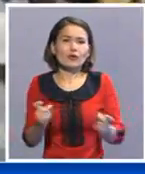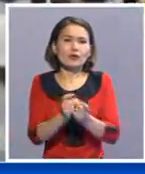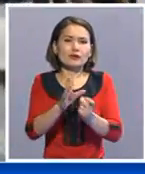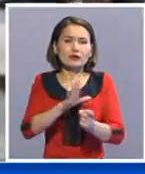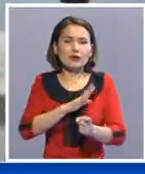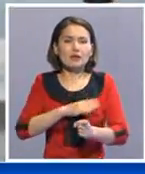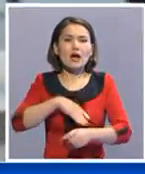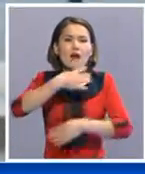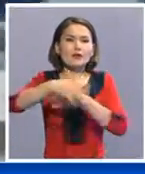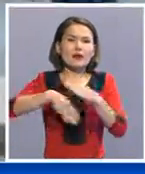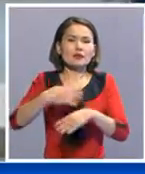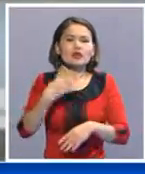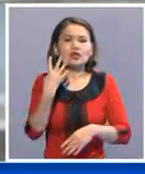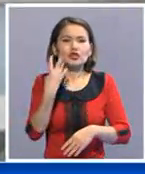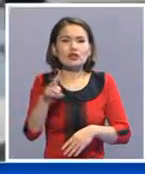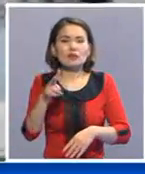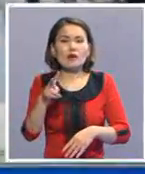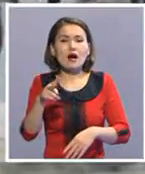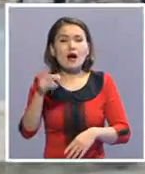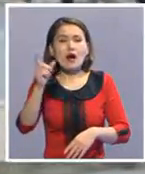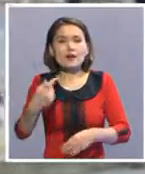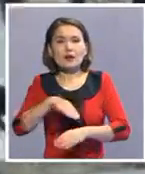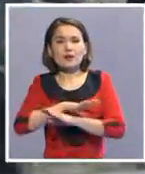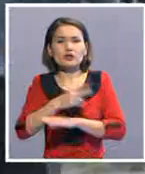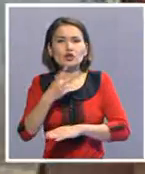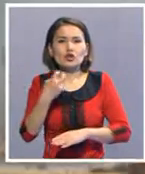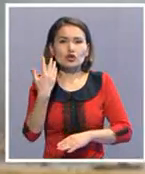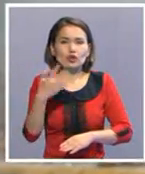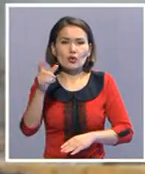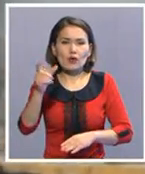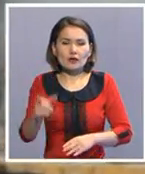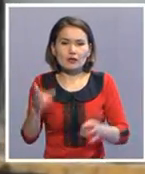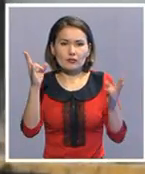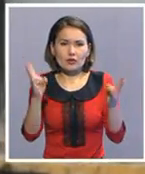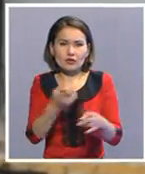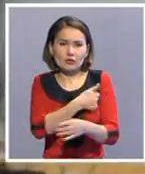қарағанда тәртіпсіздіктерден 20 адам қаза тауып, 250-ден астамы жапа шекті.